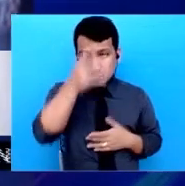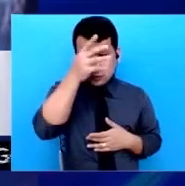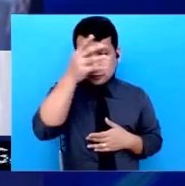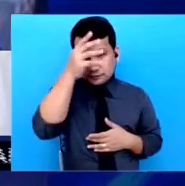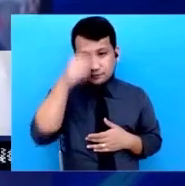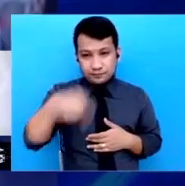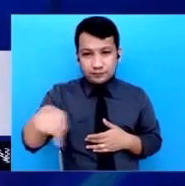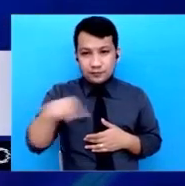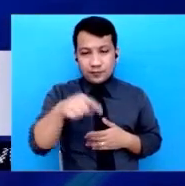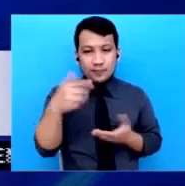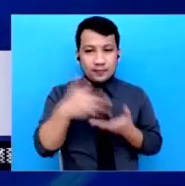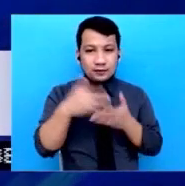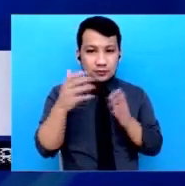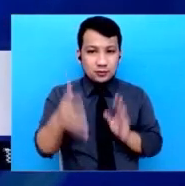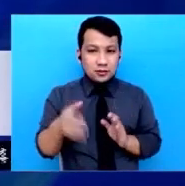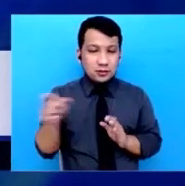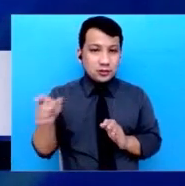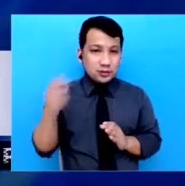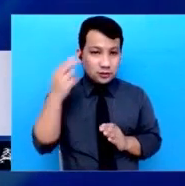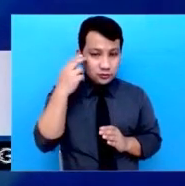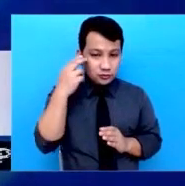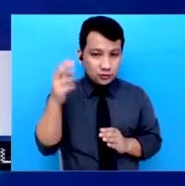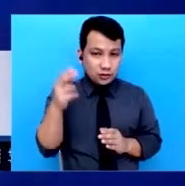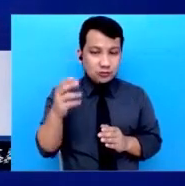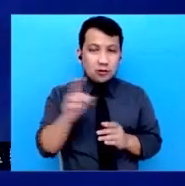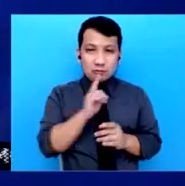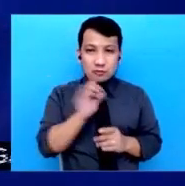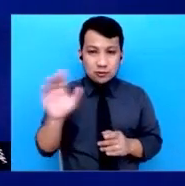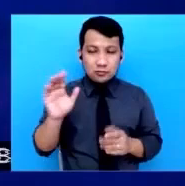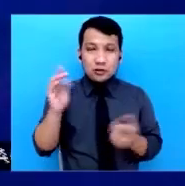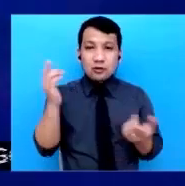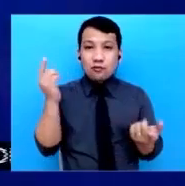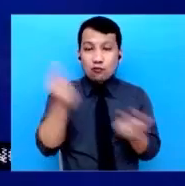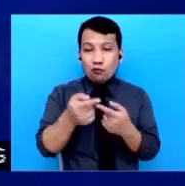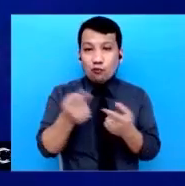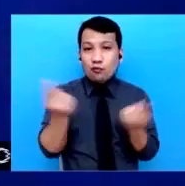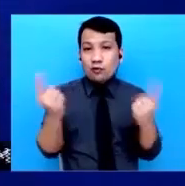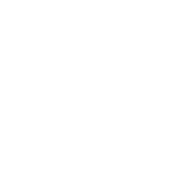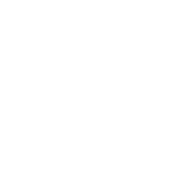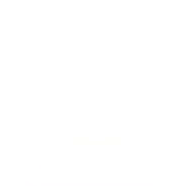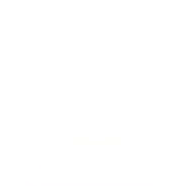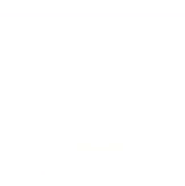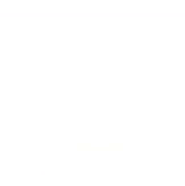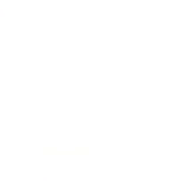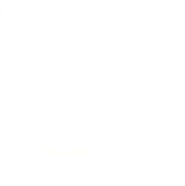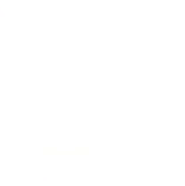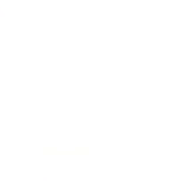estudyante rin ngayon si Hershey na pangarap maging isang engineer.